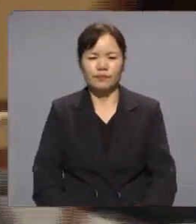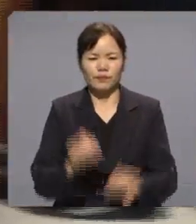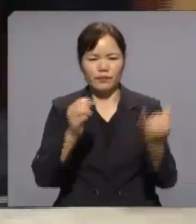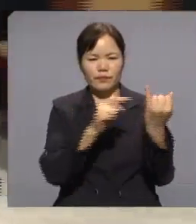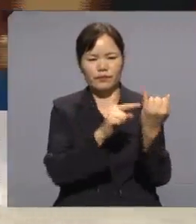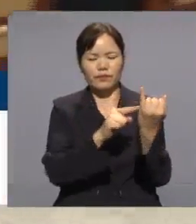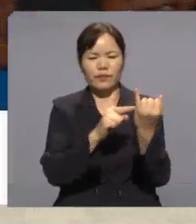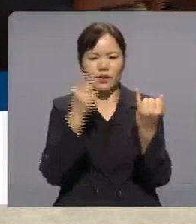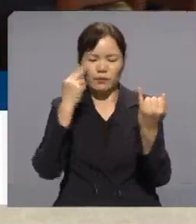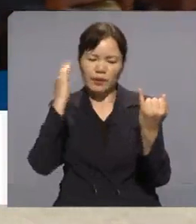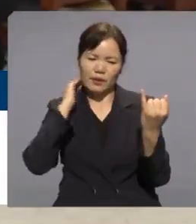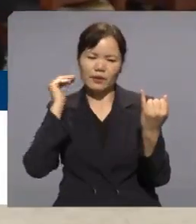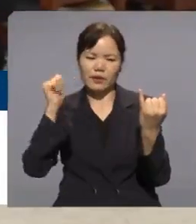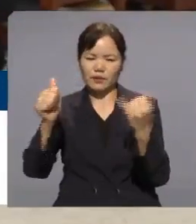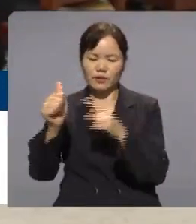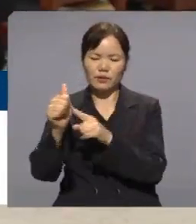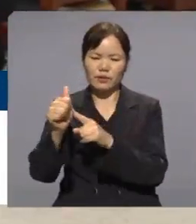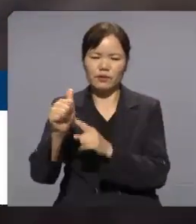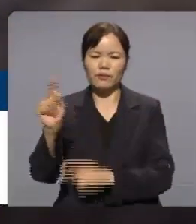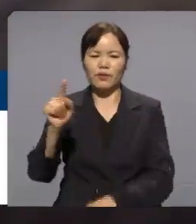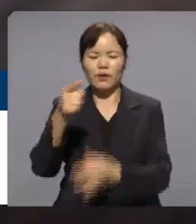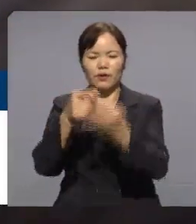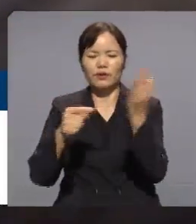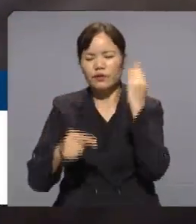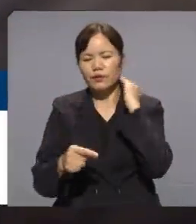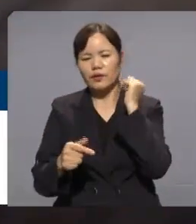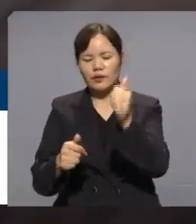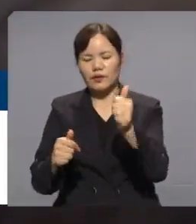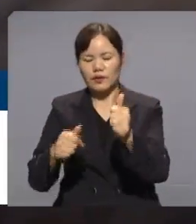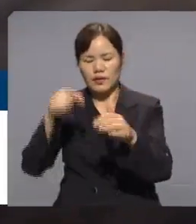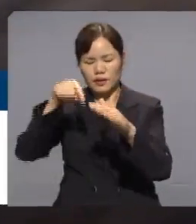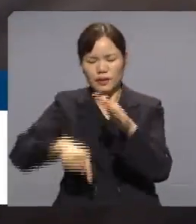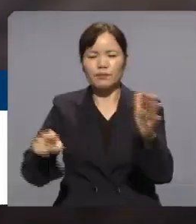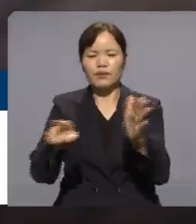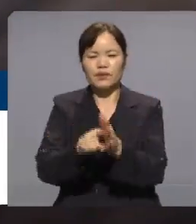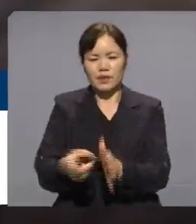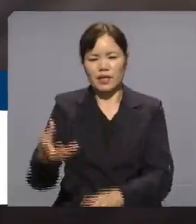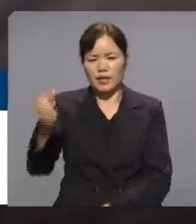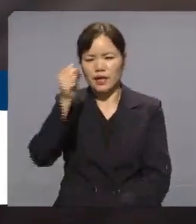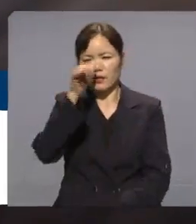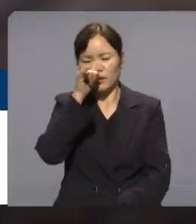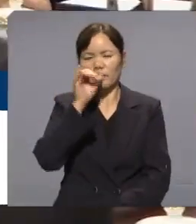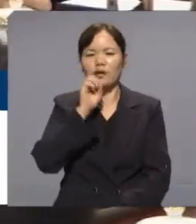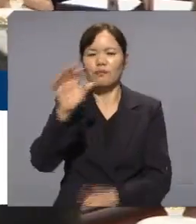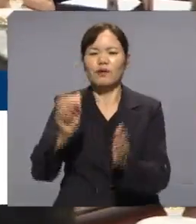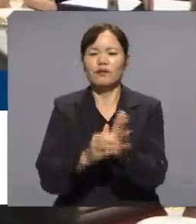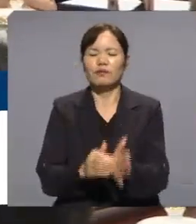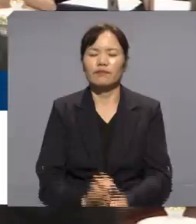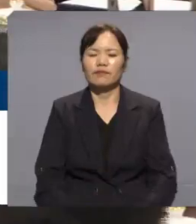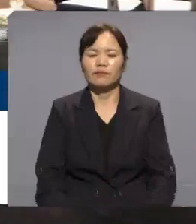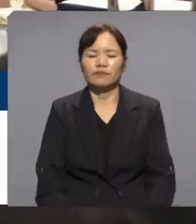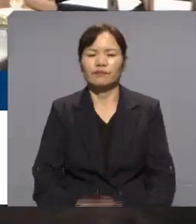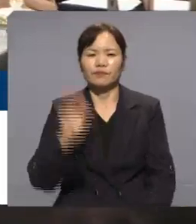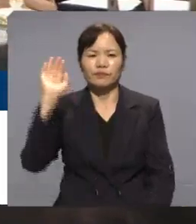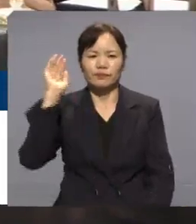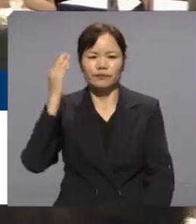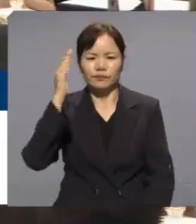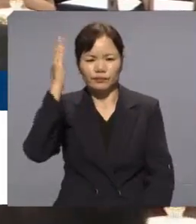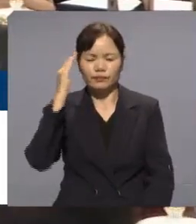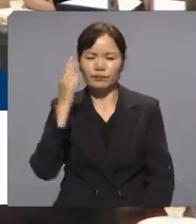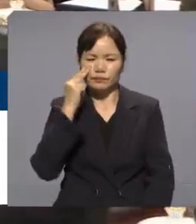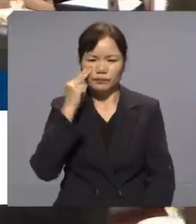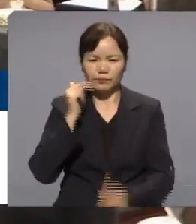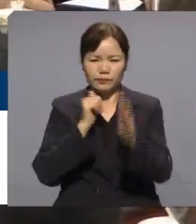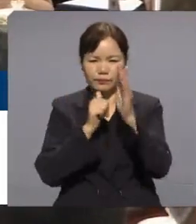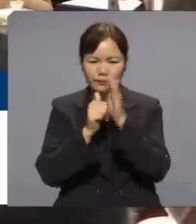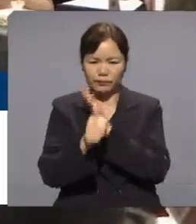부통령은 바이든 대통령이 윤 대통령에게 깊은 신뢰를 갖고 있다고 화답했습니다. 최근 한미 정상